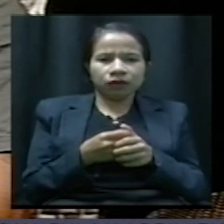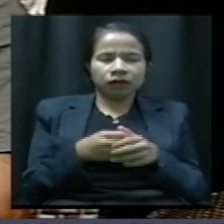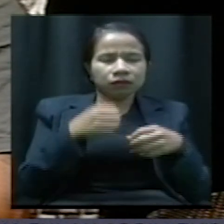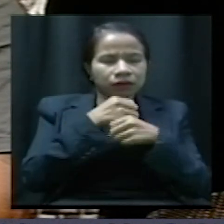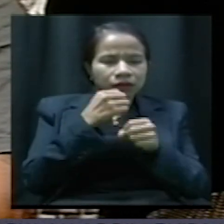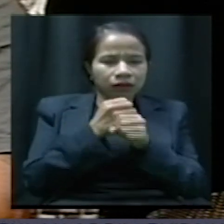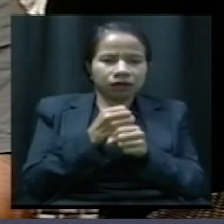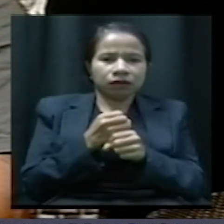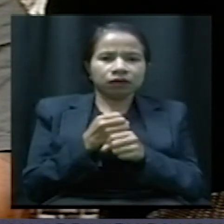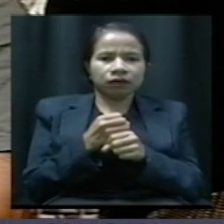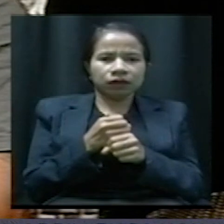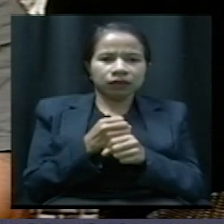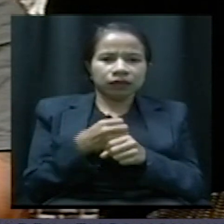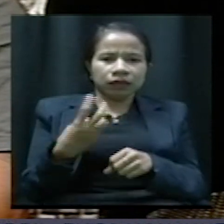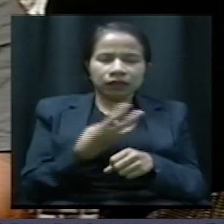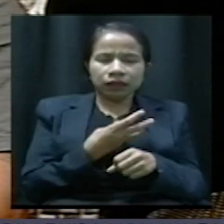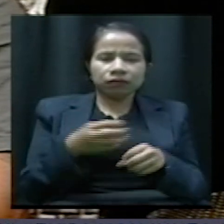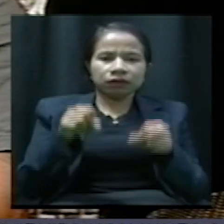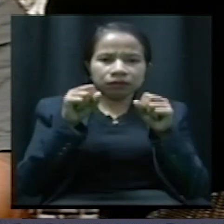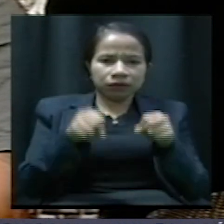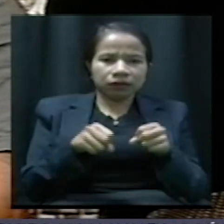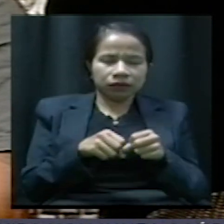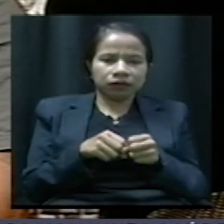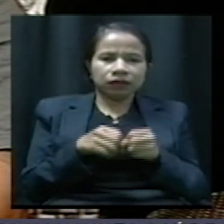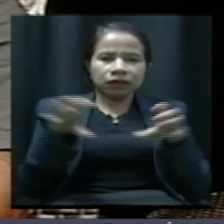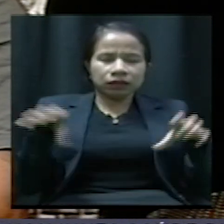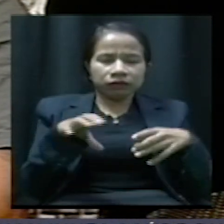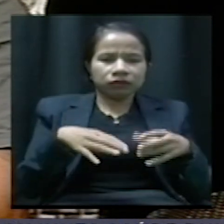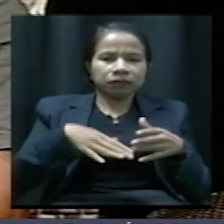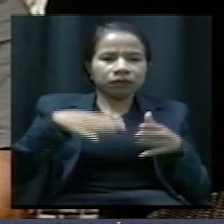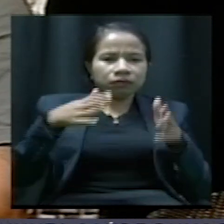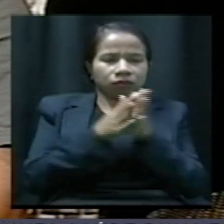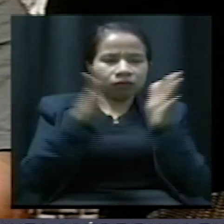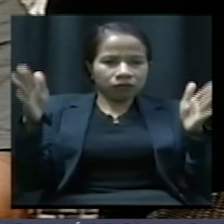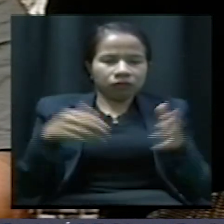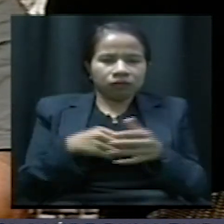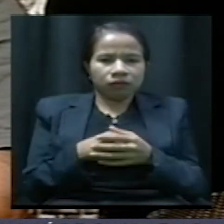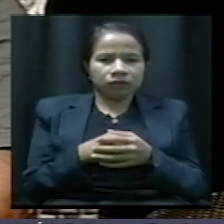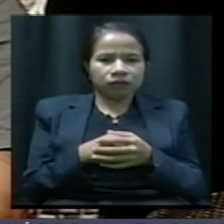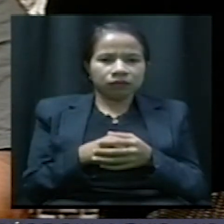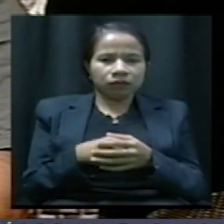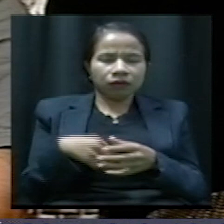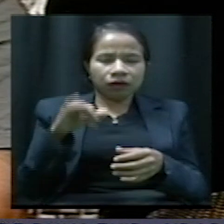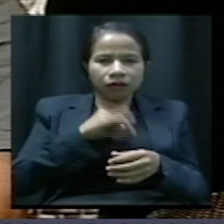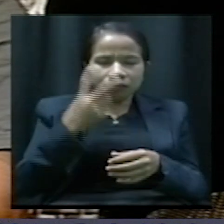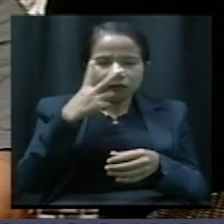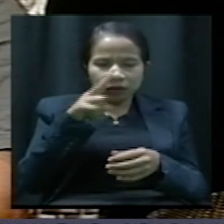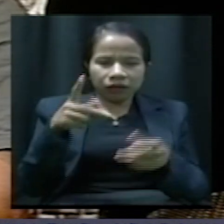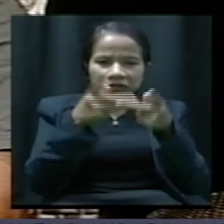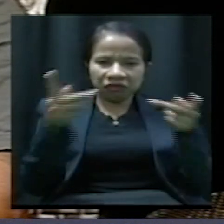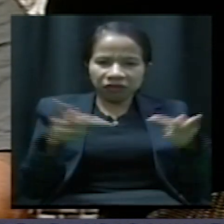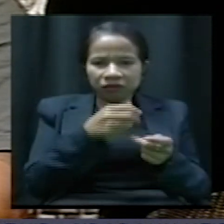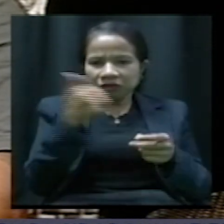cria confortável para ita rasik bele produktividade da as hau hare fatimbalo ita la